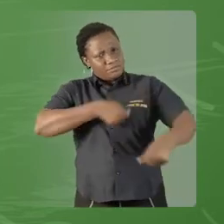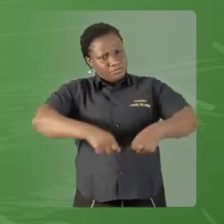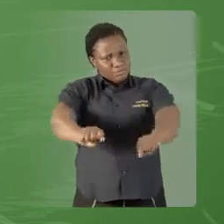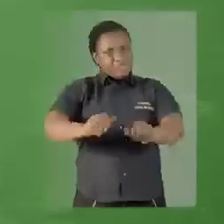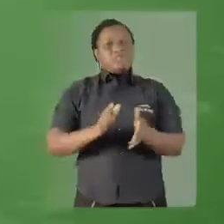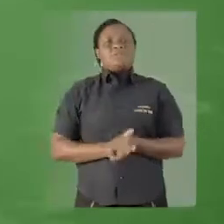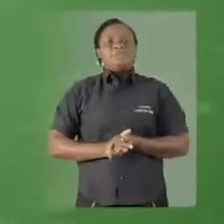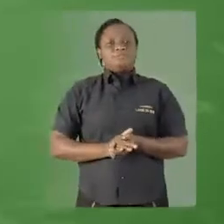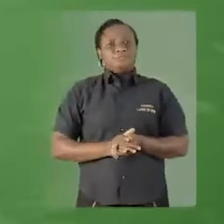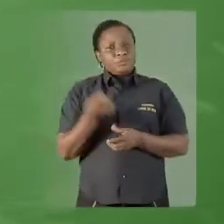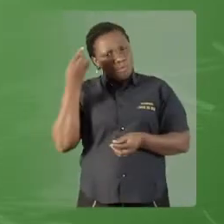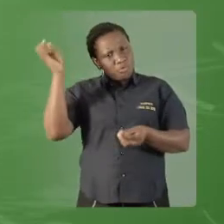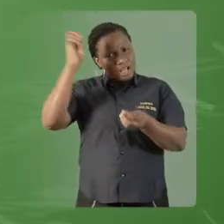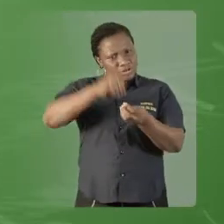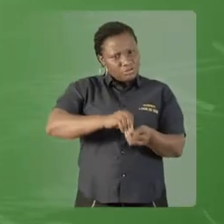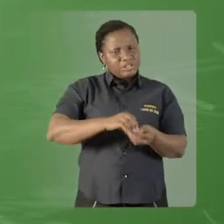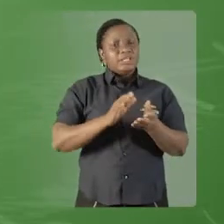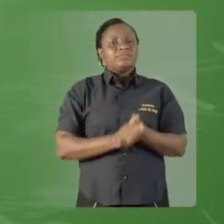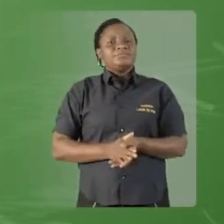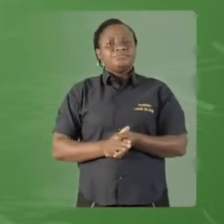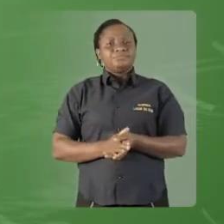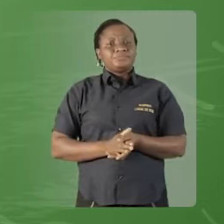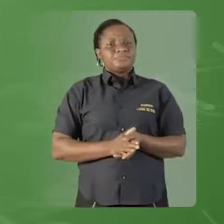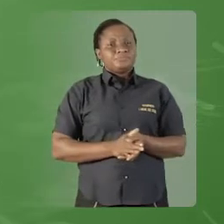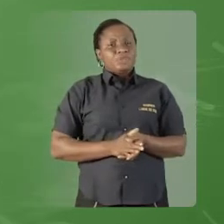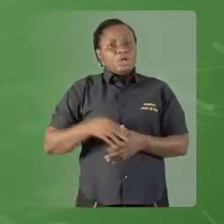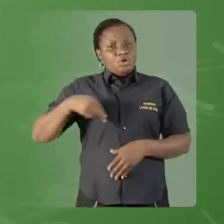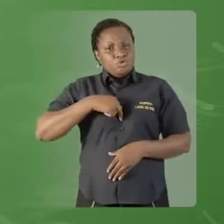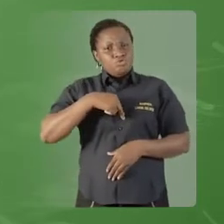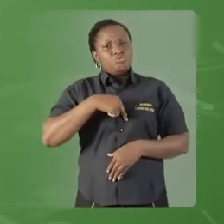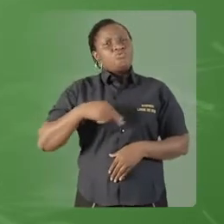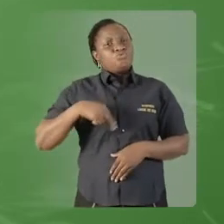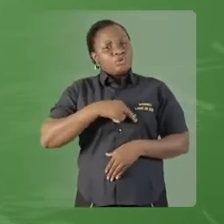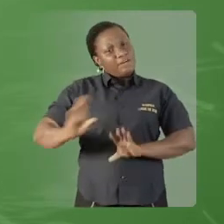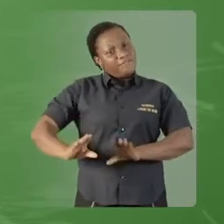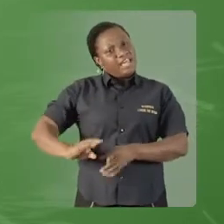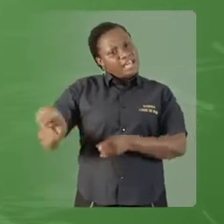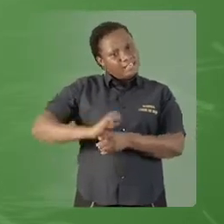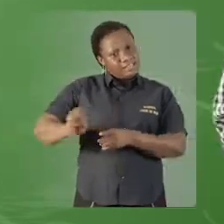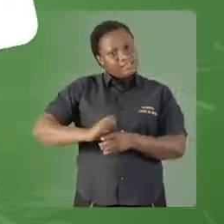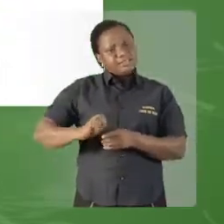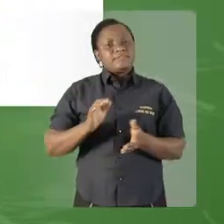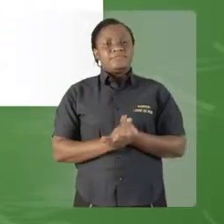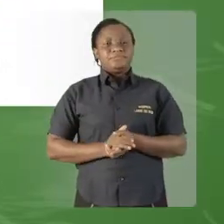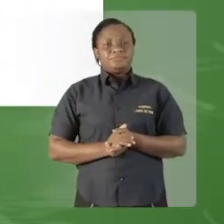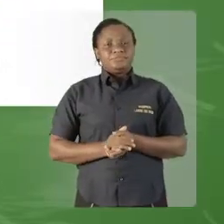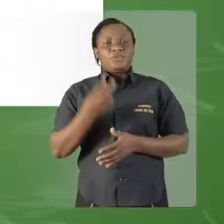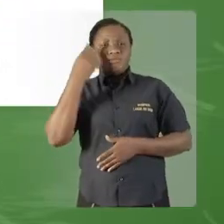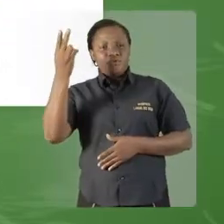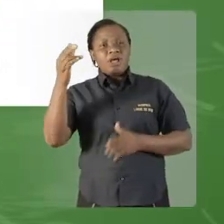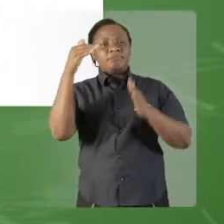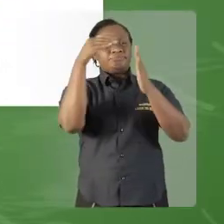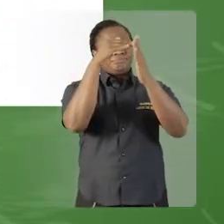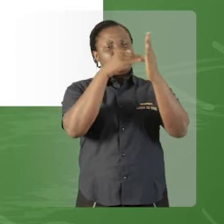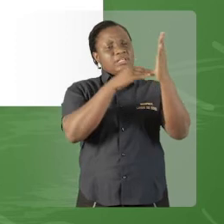vie. Pour consolider ce que nous venons d'apprendre, nous allons faire un exercice d'application.